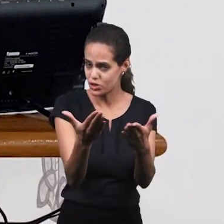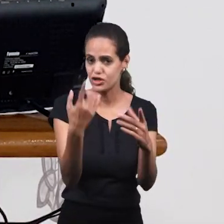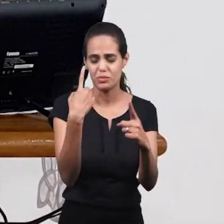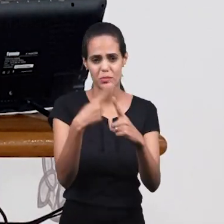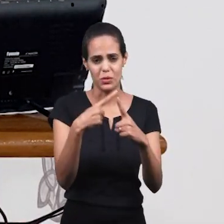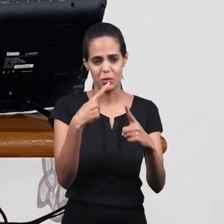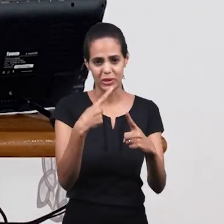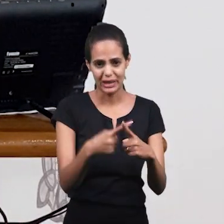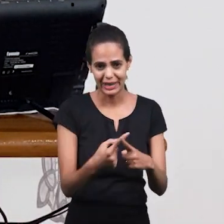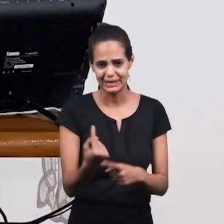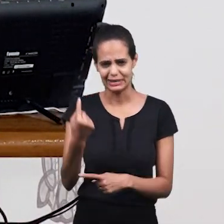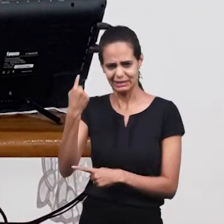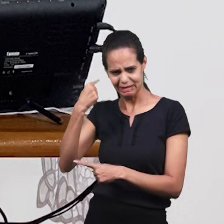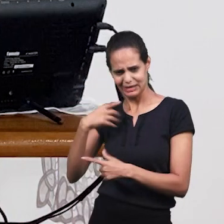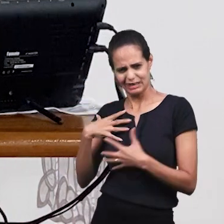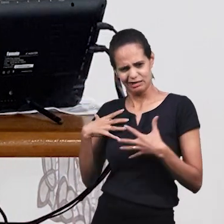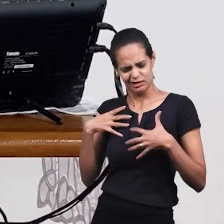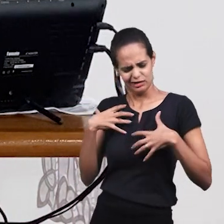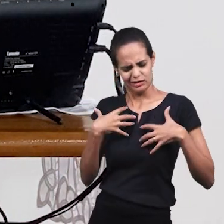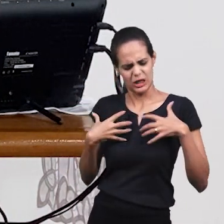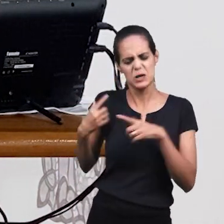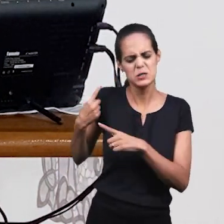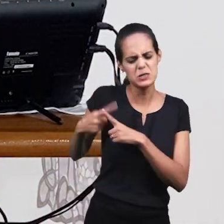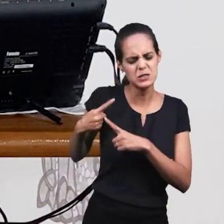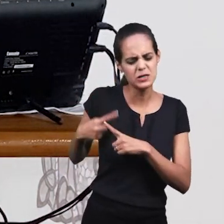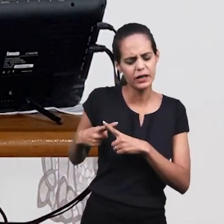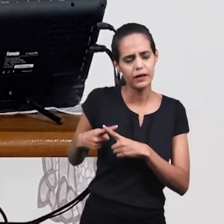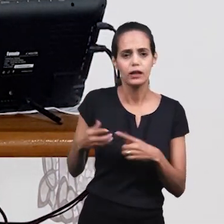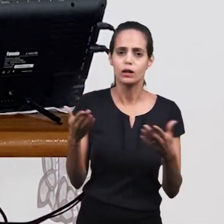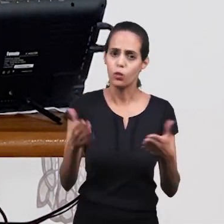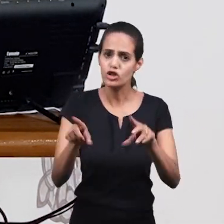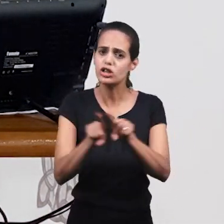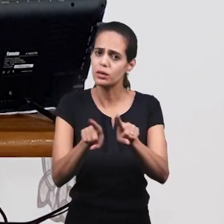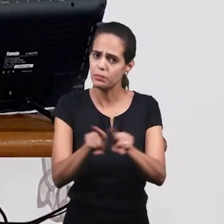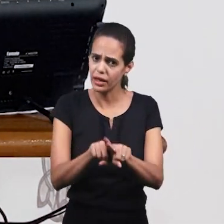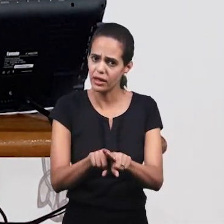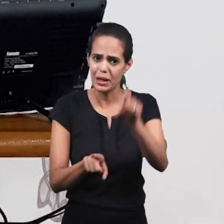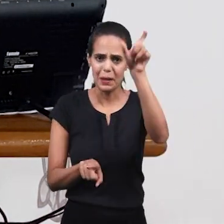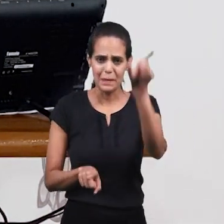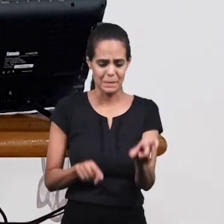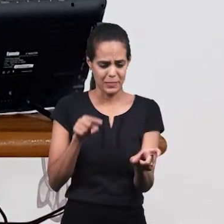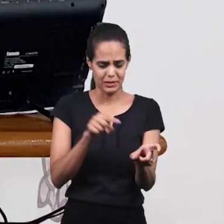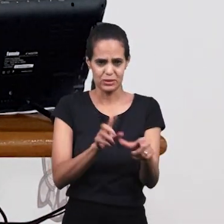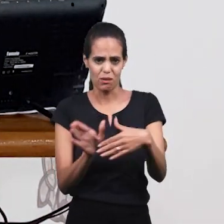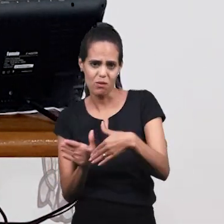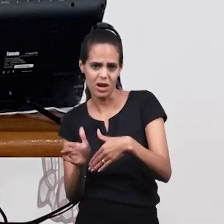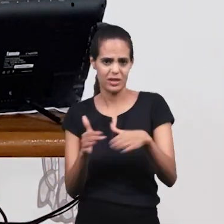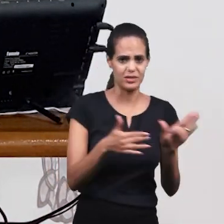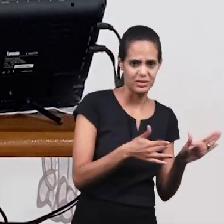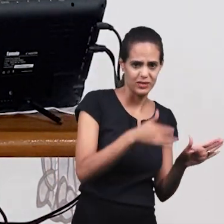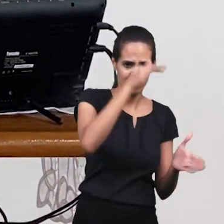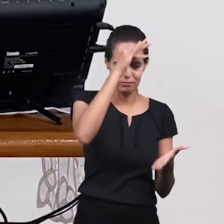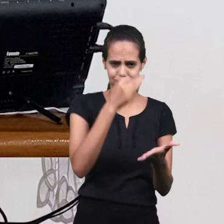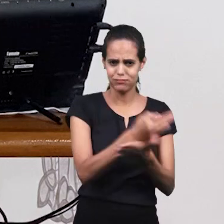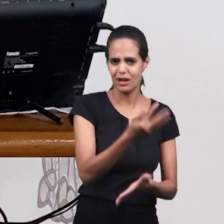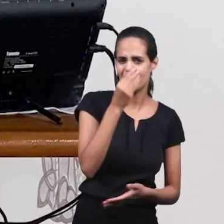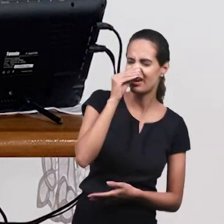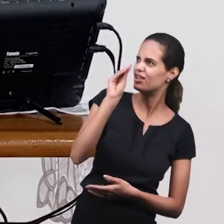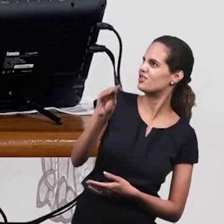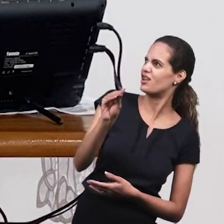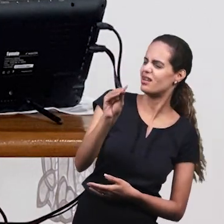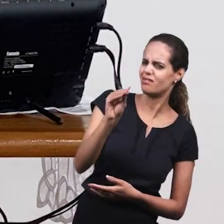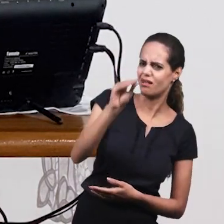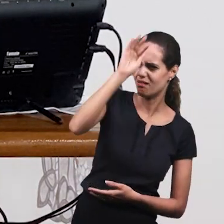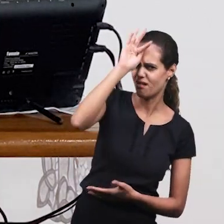qui s'apostatent de la foi. Voyez que dans les derniers séminaires, il y a eu quelques jours, nous avons entendu sur